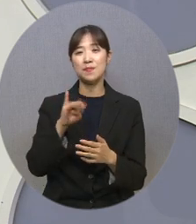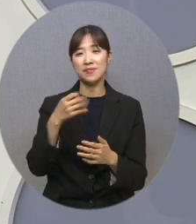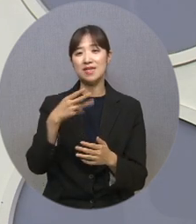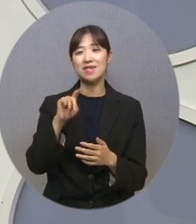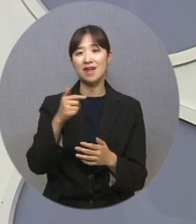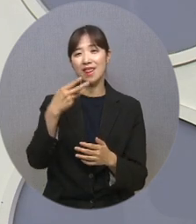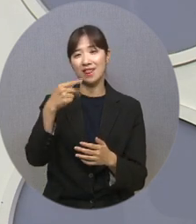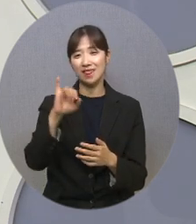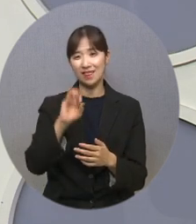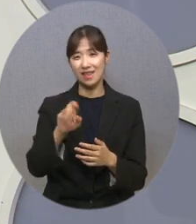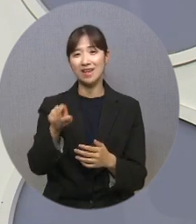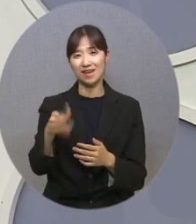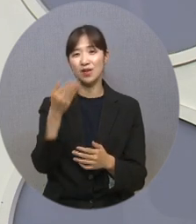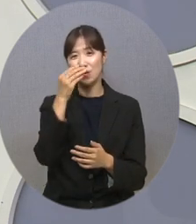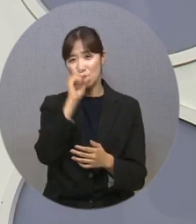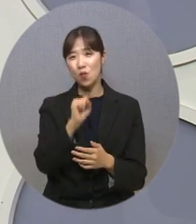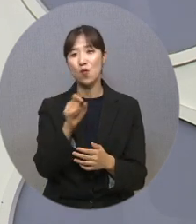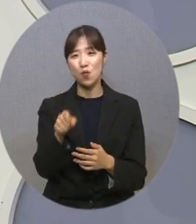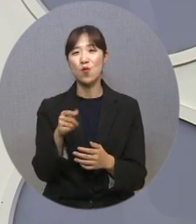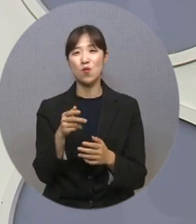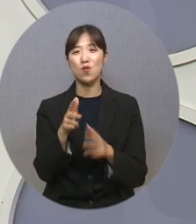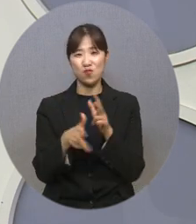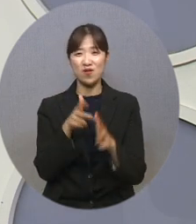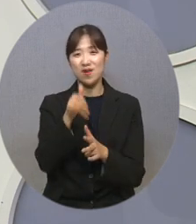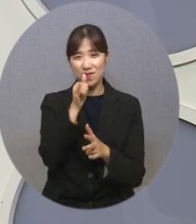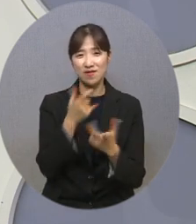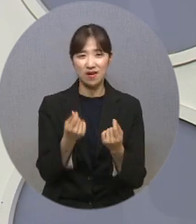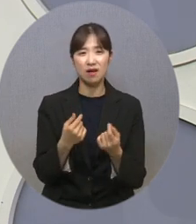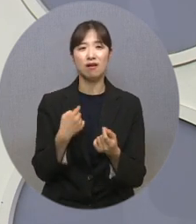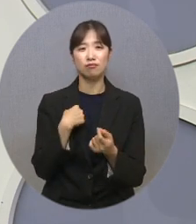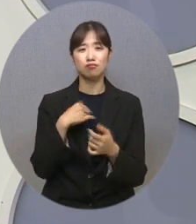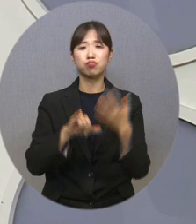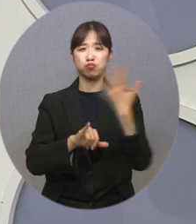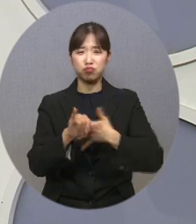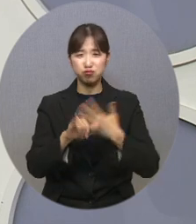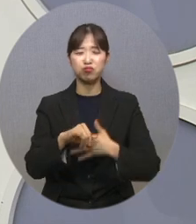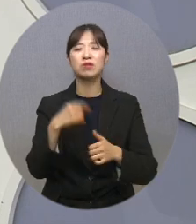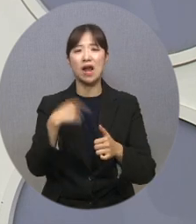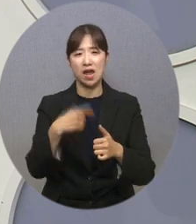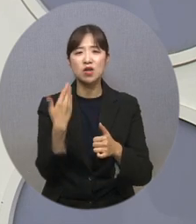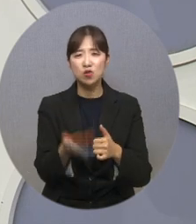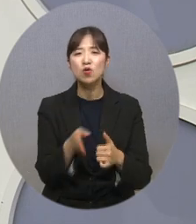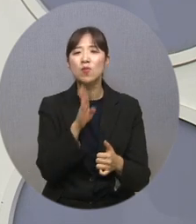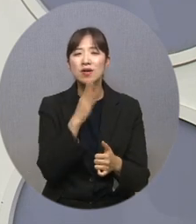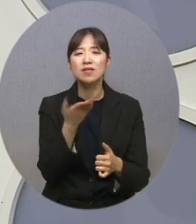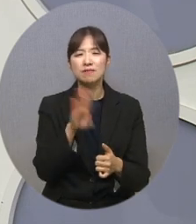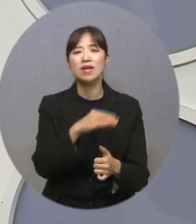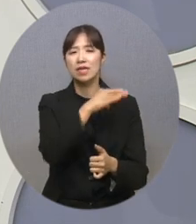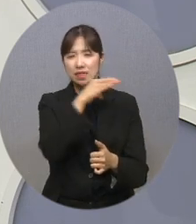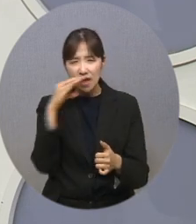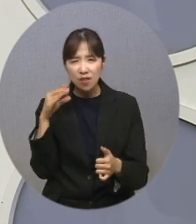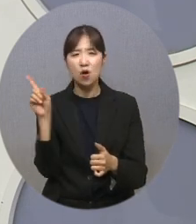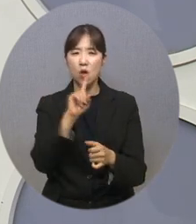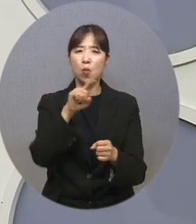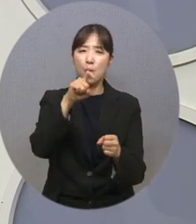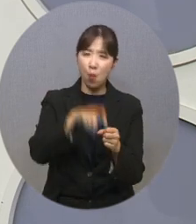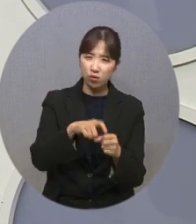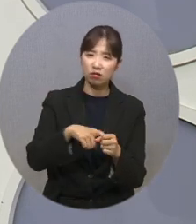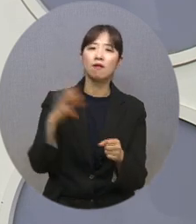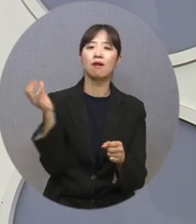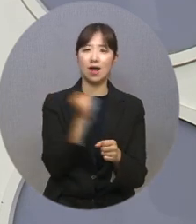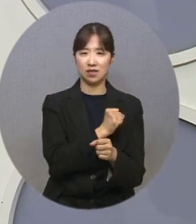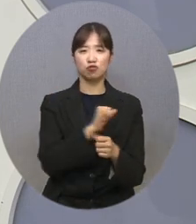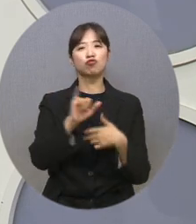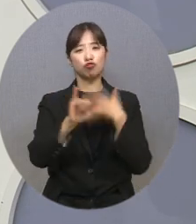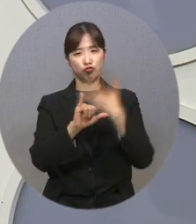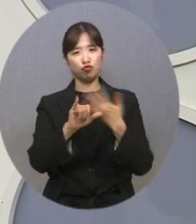좋은 비즈니스를 하시잖아요. 네. 유튜브를 가르쳐줘도요. 정말 제대로 유튜브에서 어떤 목적으로 유튜브를